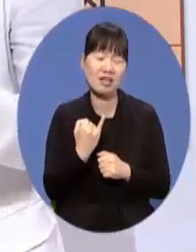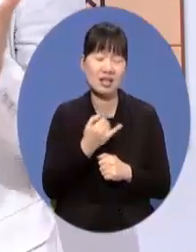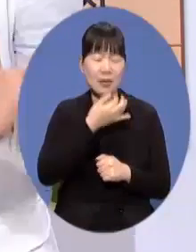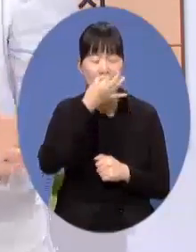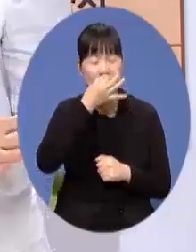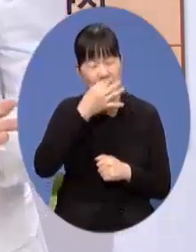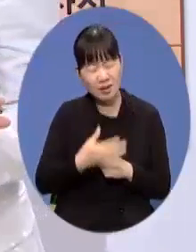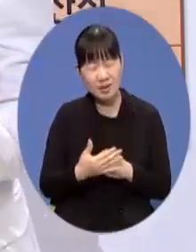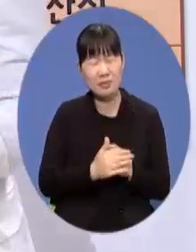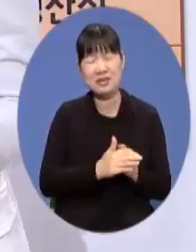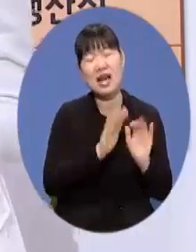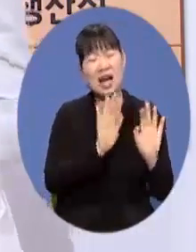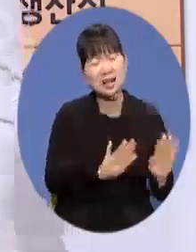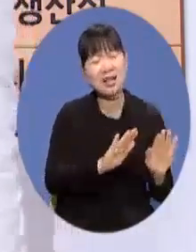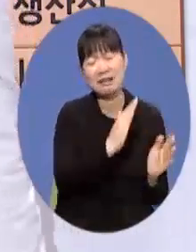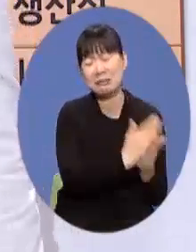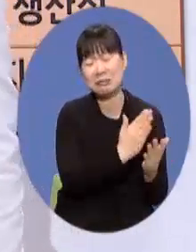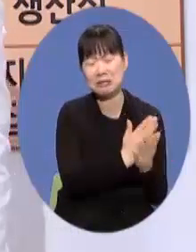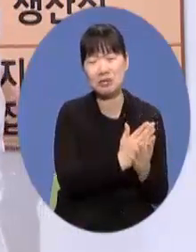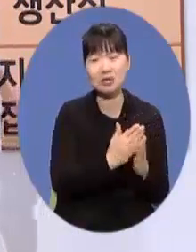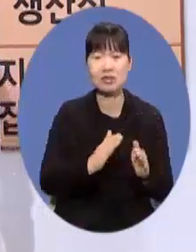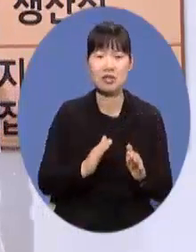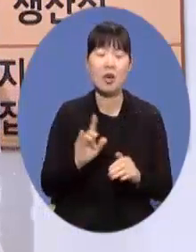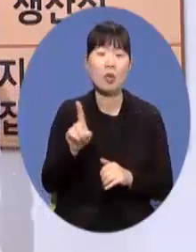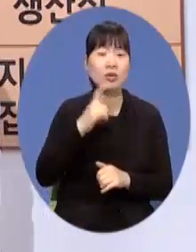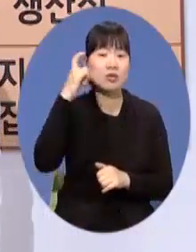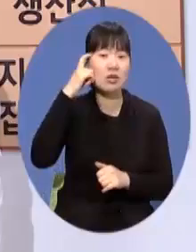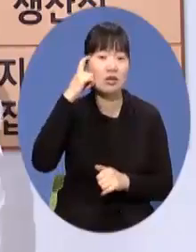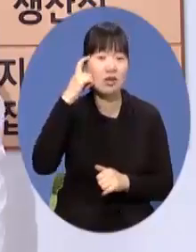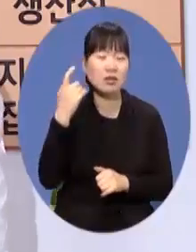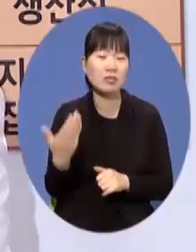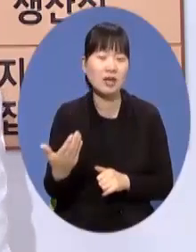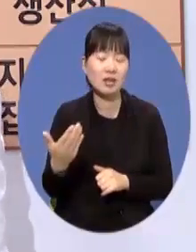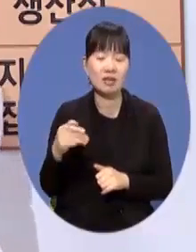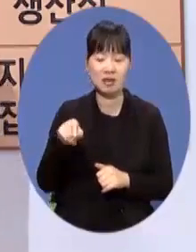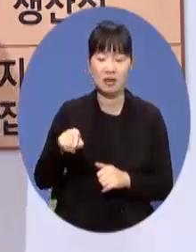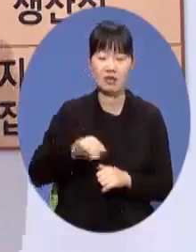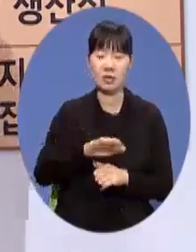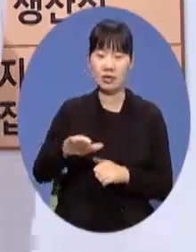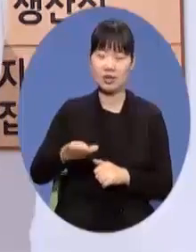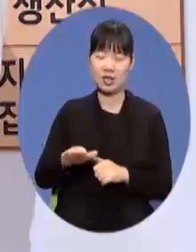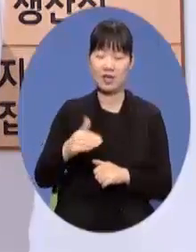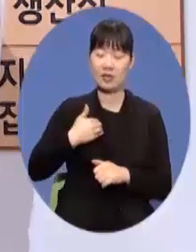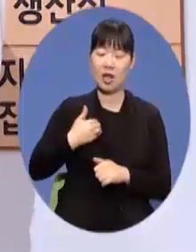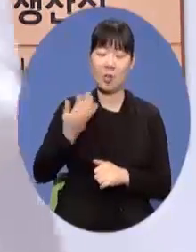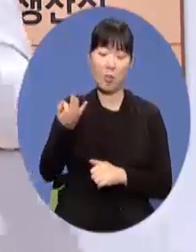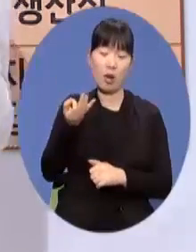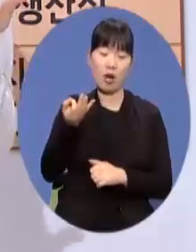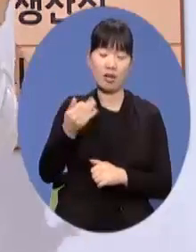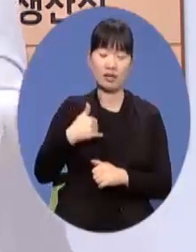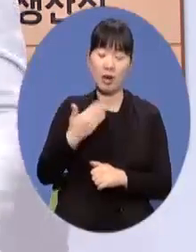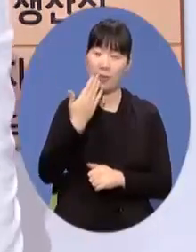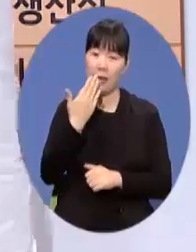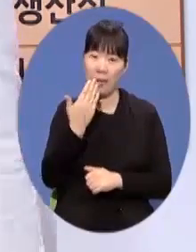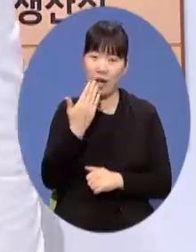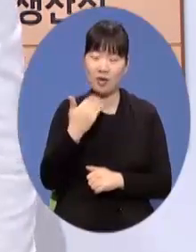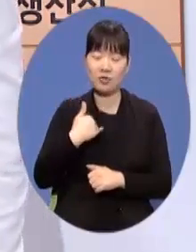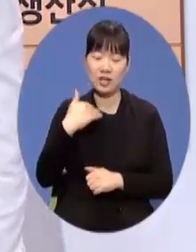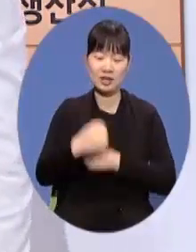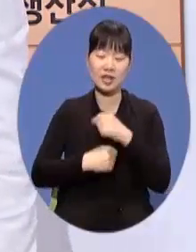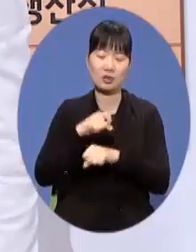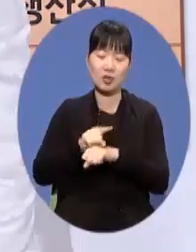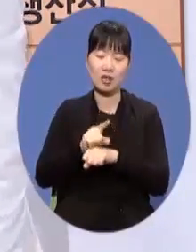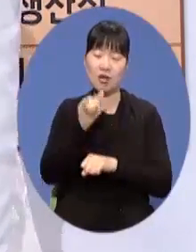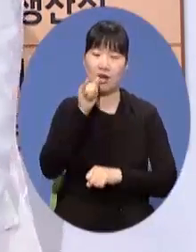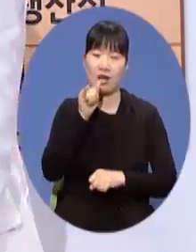많으니까 네. 못하게 한단 말이에요. 그럼 아이들은 어떤 생각을 하게 되냐면 이걸 우리가 짠, 나 좀 봐주세요. 나 할 수 있어요. 이걸 우리가